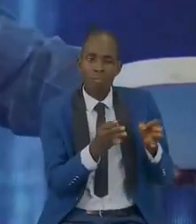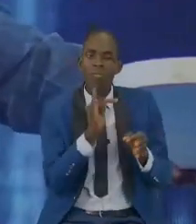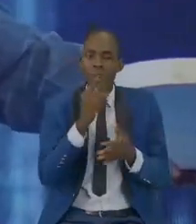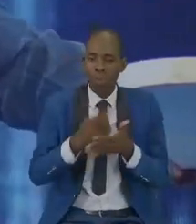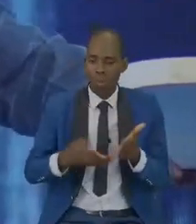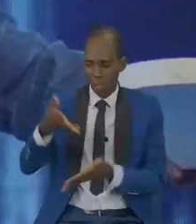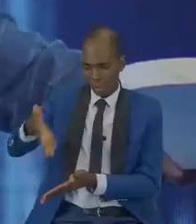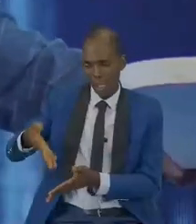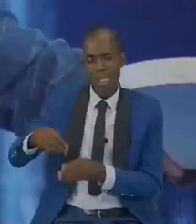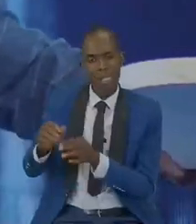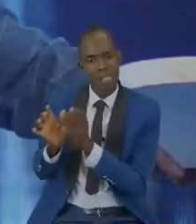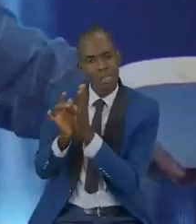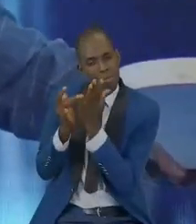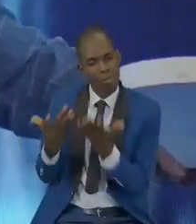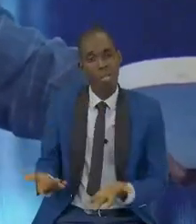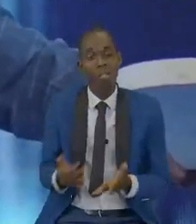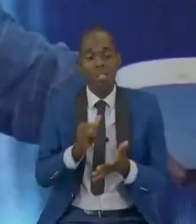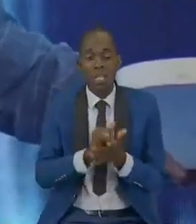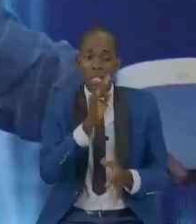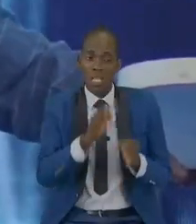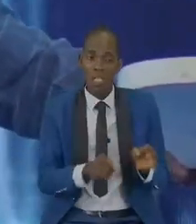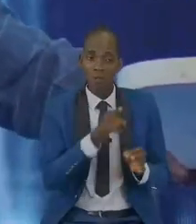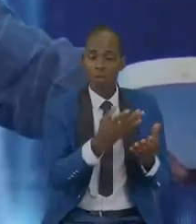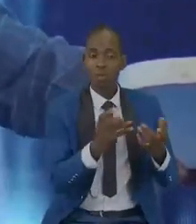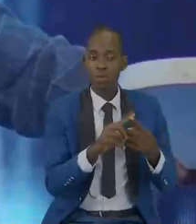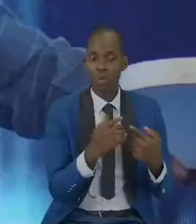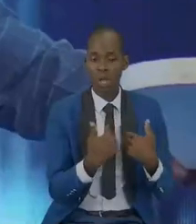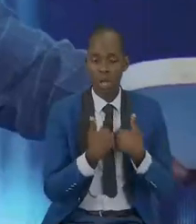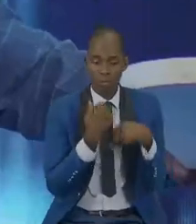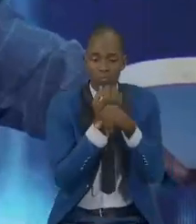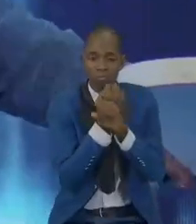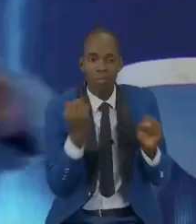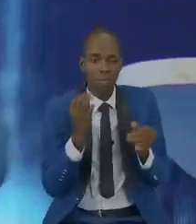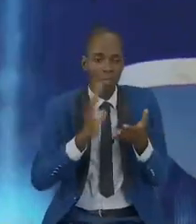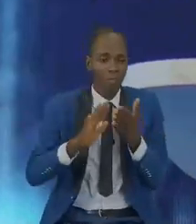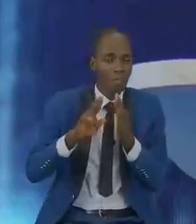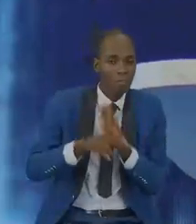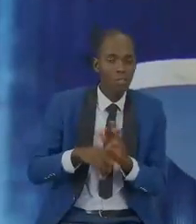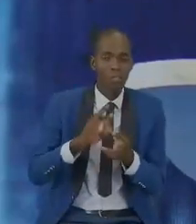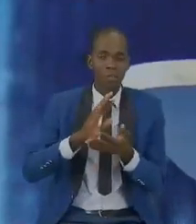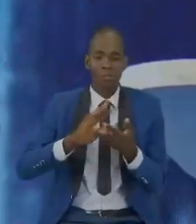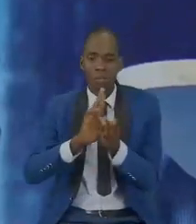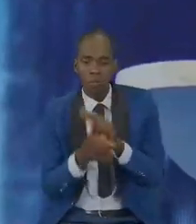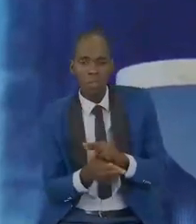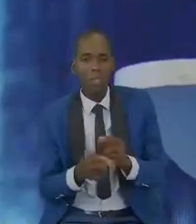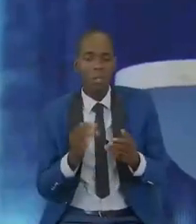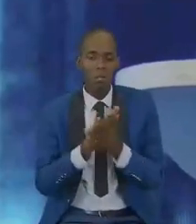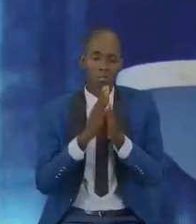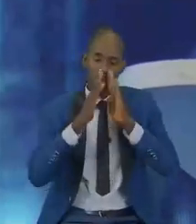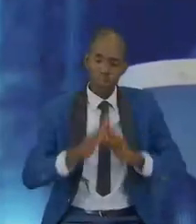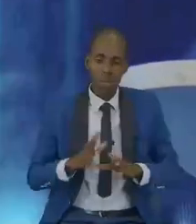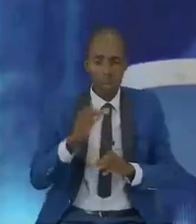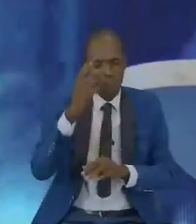prédicateur dit, c'est ce que Dieu a dit dans la Bible. Et que nous aurons la guérison,